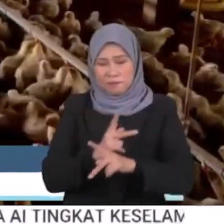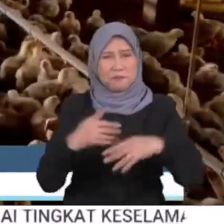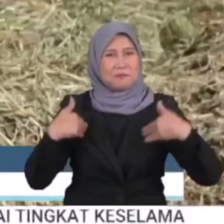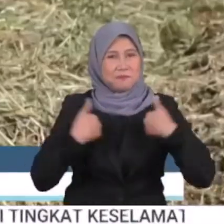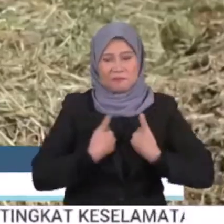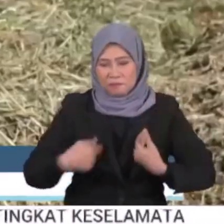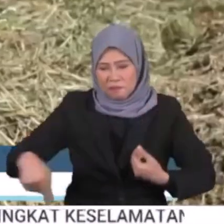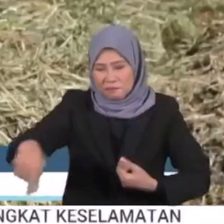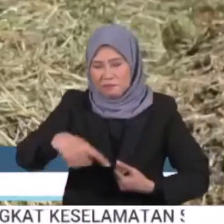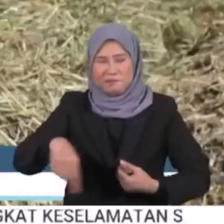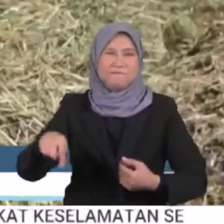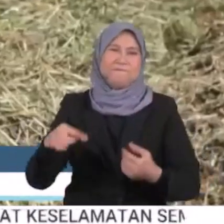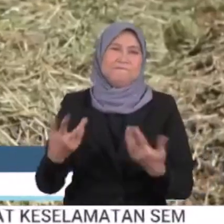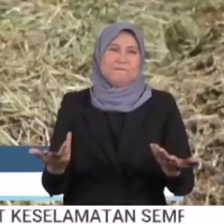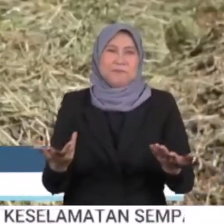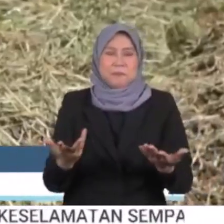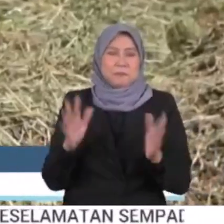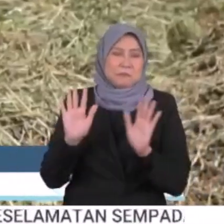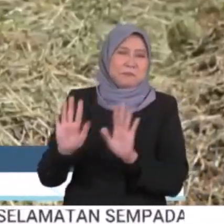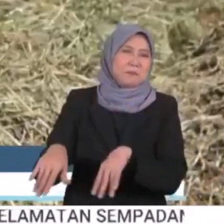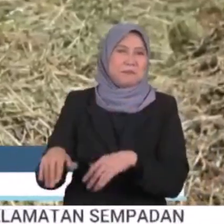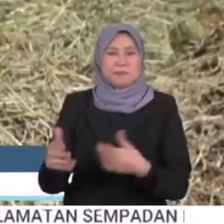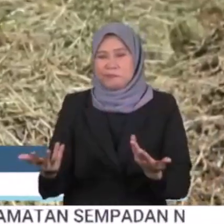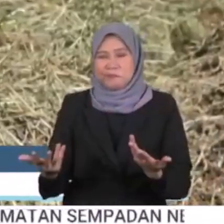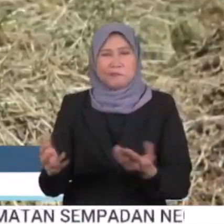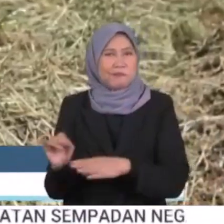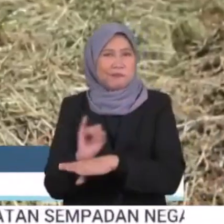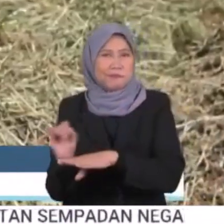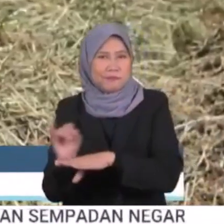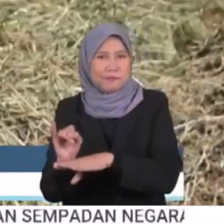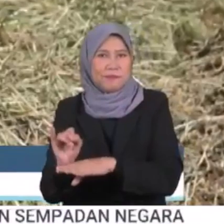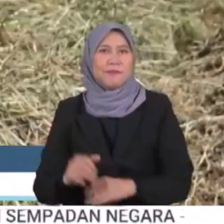mendapat sambutan daripada pemain industri.